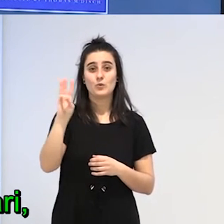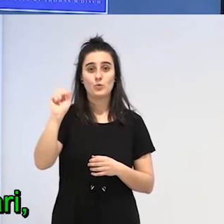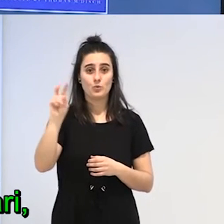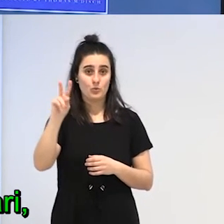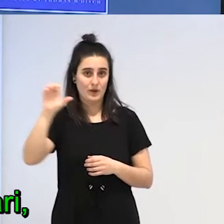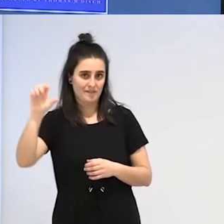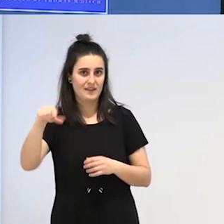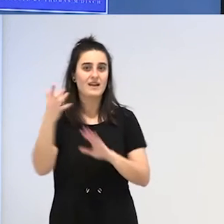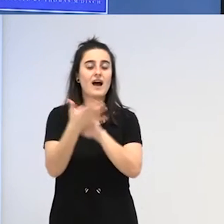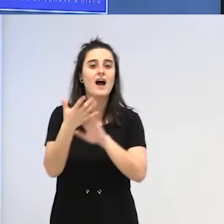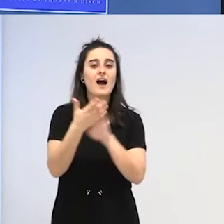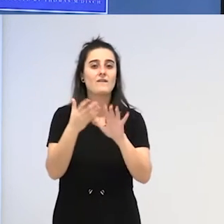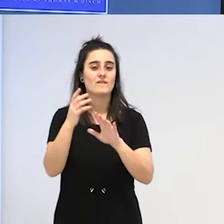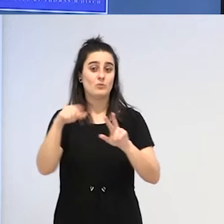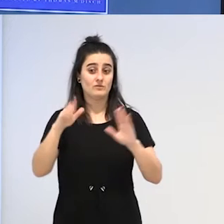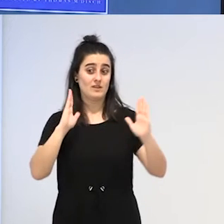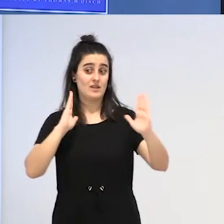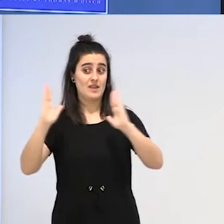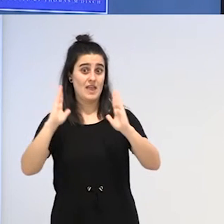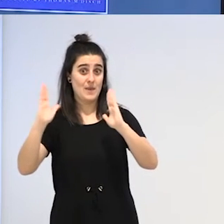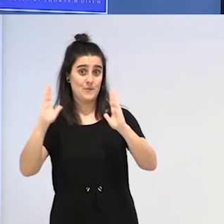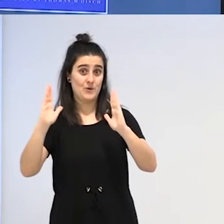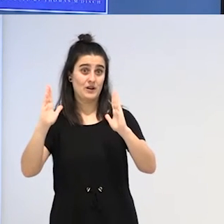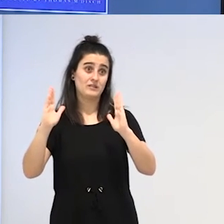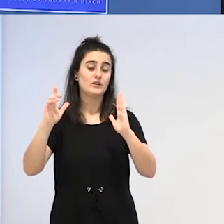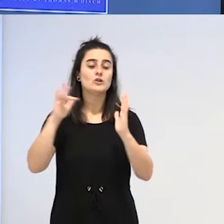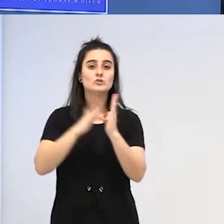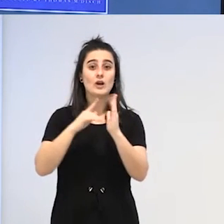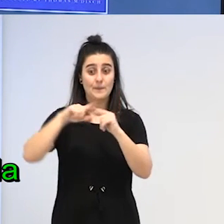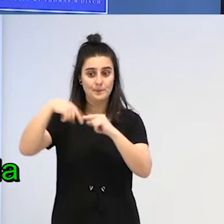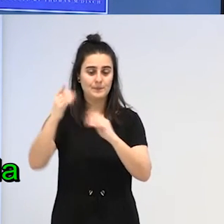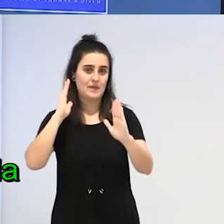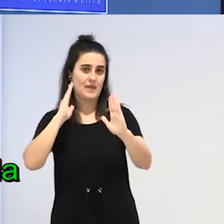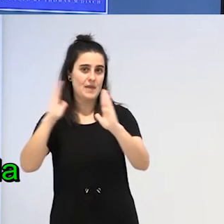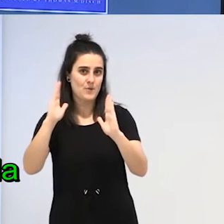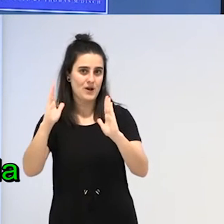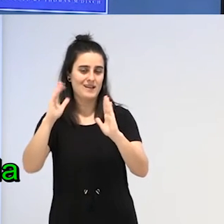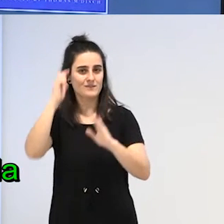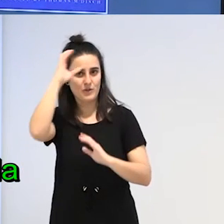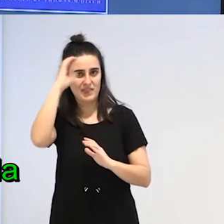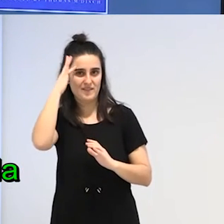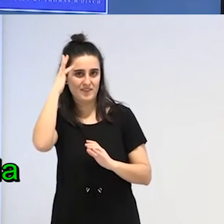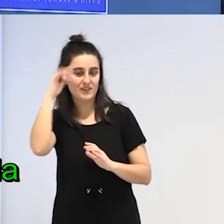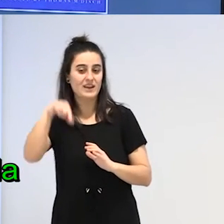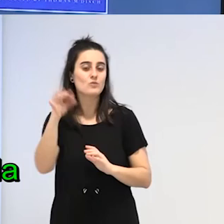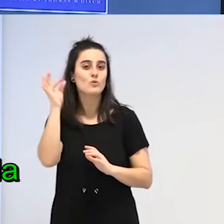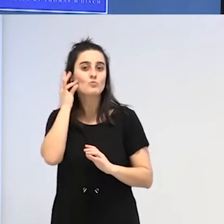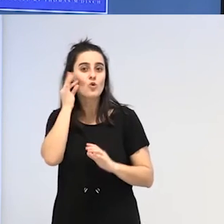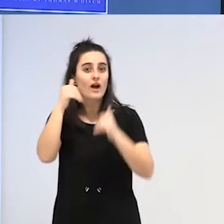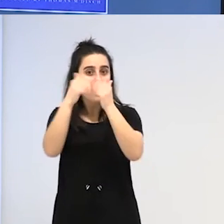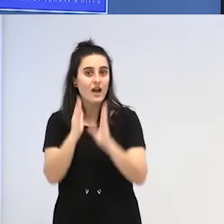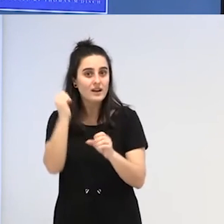zientzia fikzioari, irurogeigarren, irurogeita hamargarren hamarkadetan Txeko Andrea ere ateratzen da, baina ero